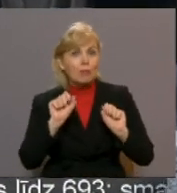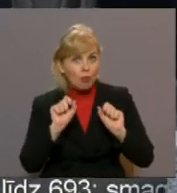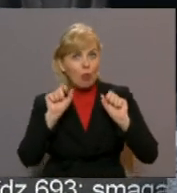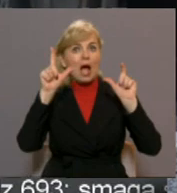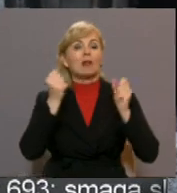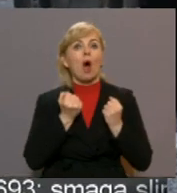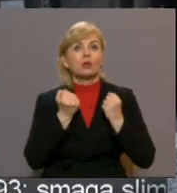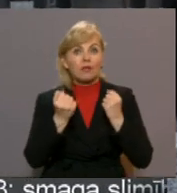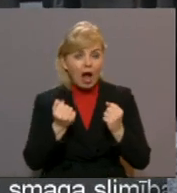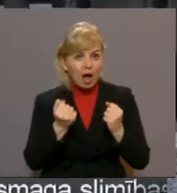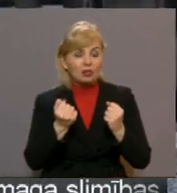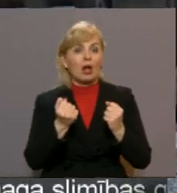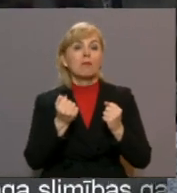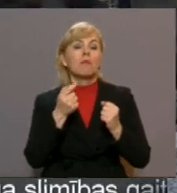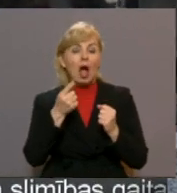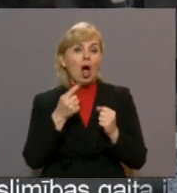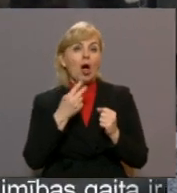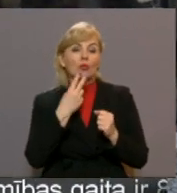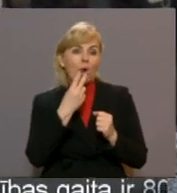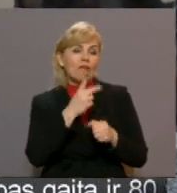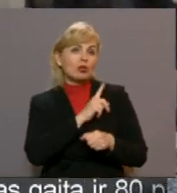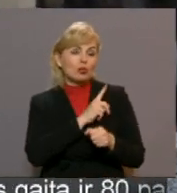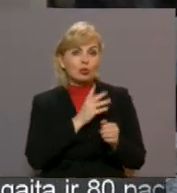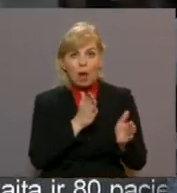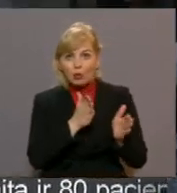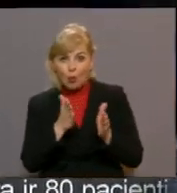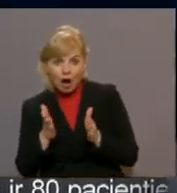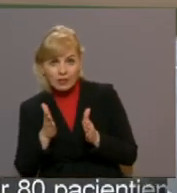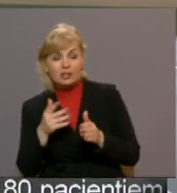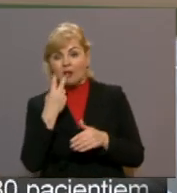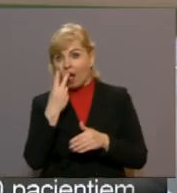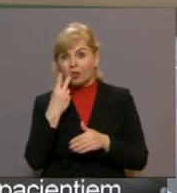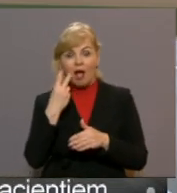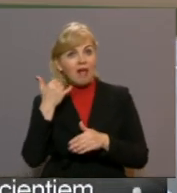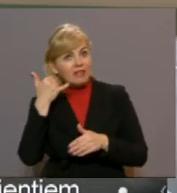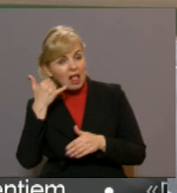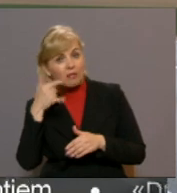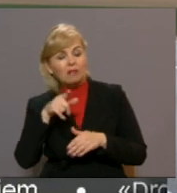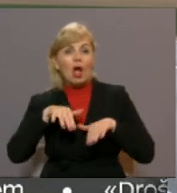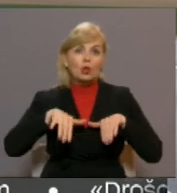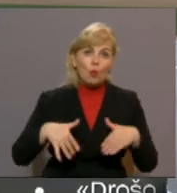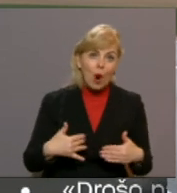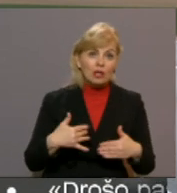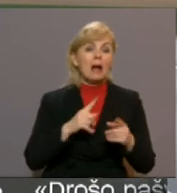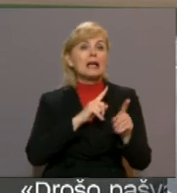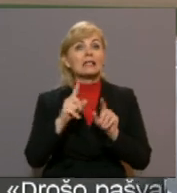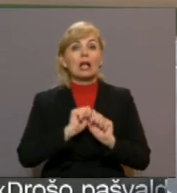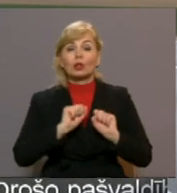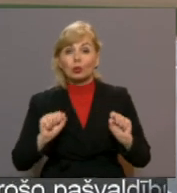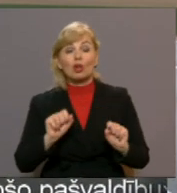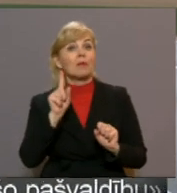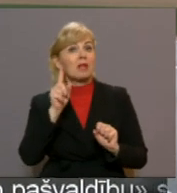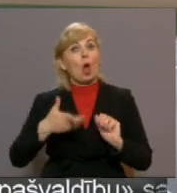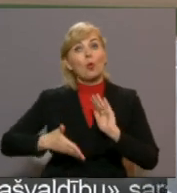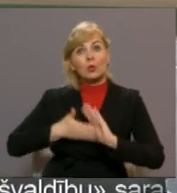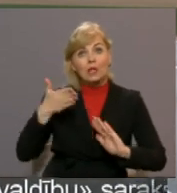kuri novērsuši uzmanību no ceļa, skatoties telefonā vai noguruma dēļ. Pamats ir ļoti vienkārši, tad satiksmes drošības uzlabošana.